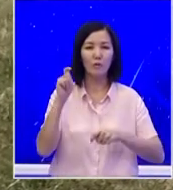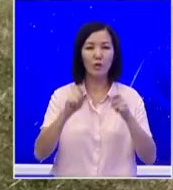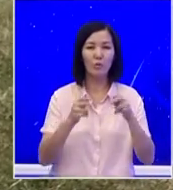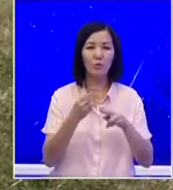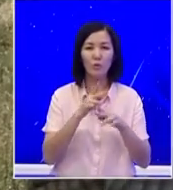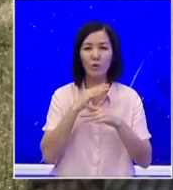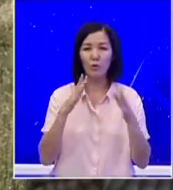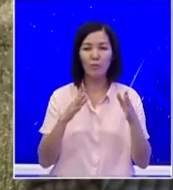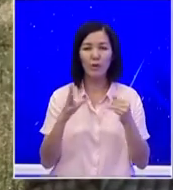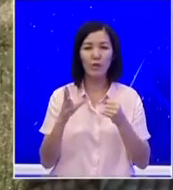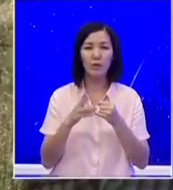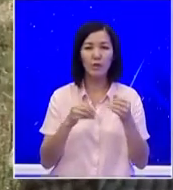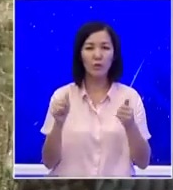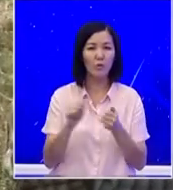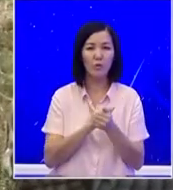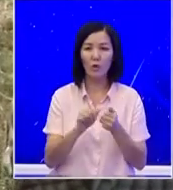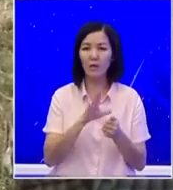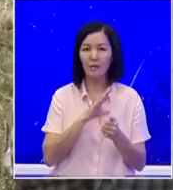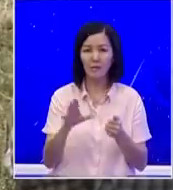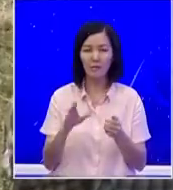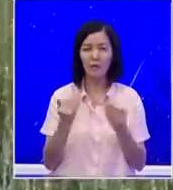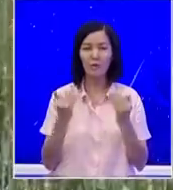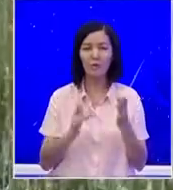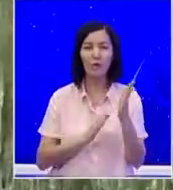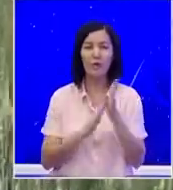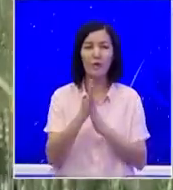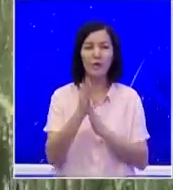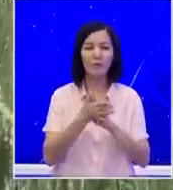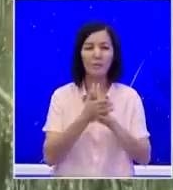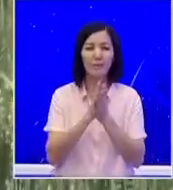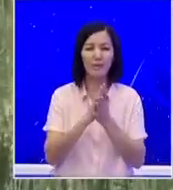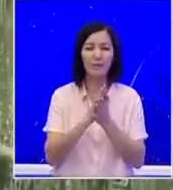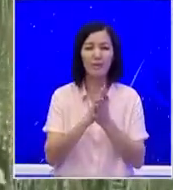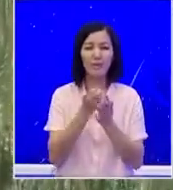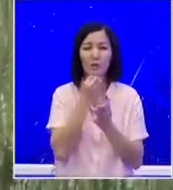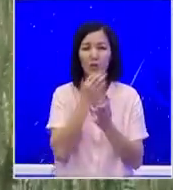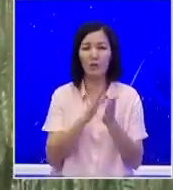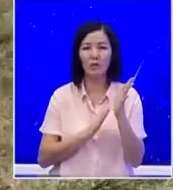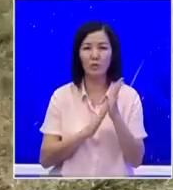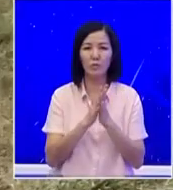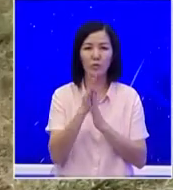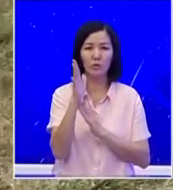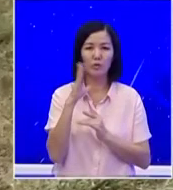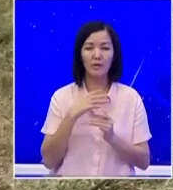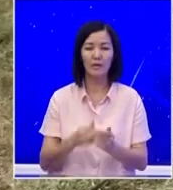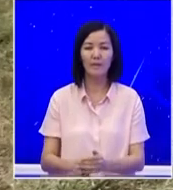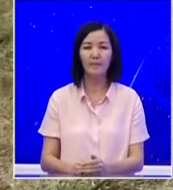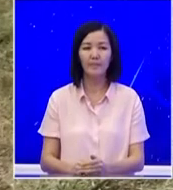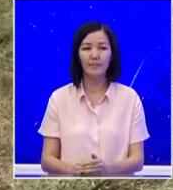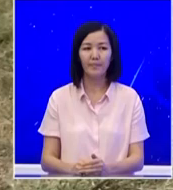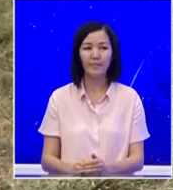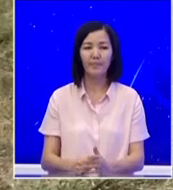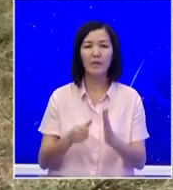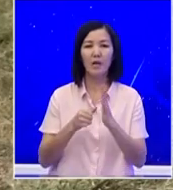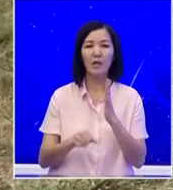жер шөлдемеді дейді шаруалар. Сәйкесінше көк шалғыны да бітік көтеріліп, кісі бойлап шыққан. Жаңағы